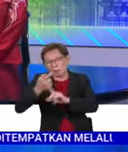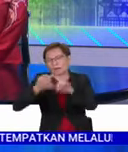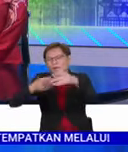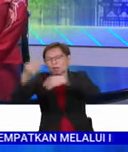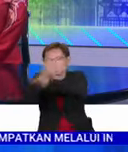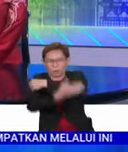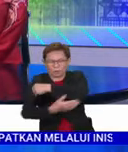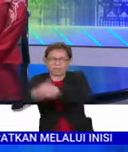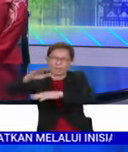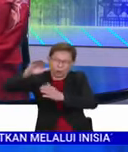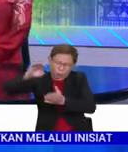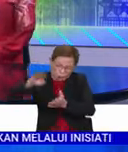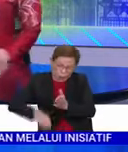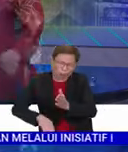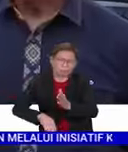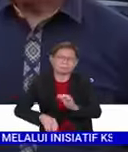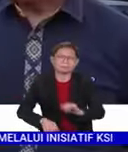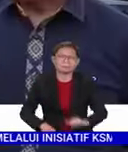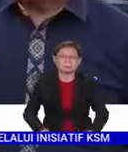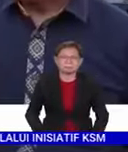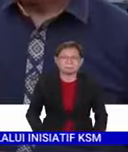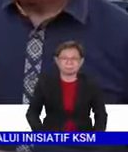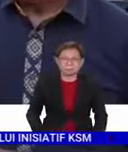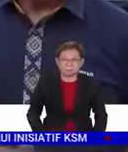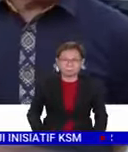luar negara.